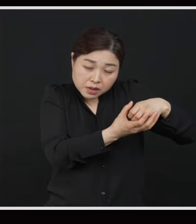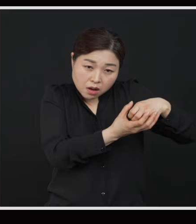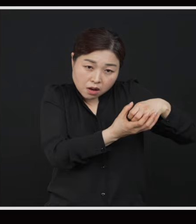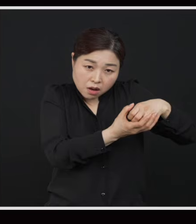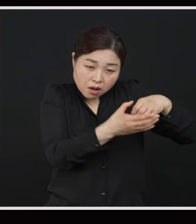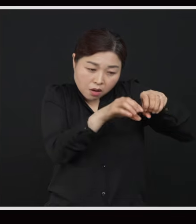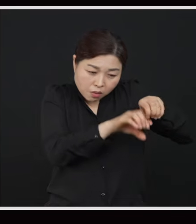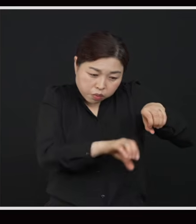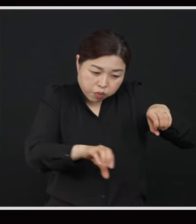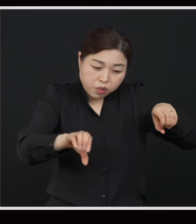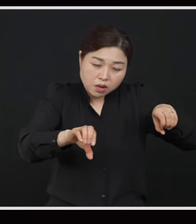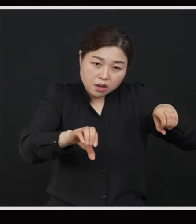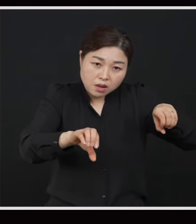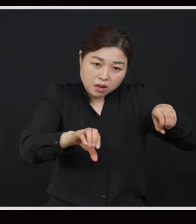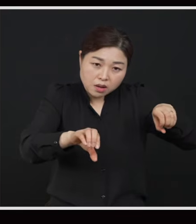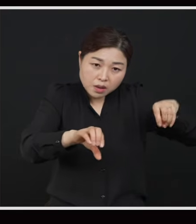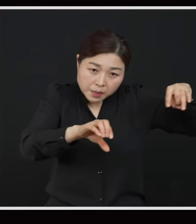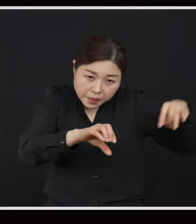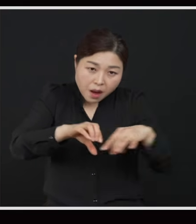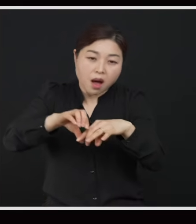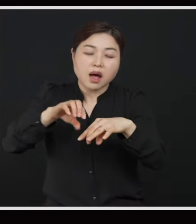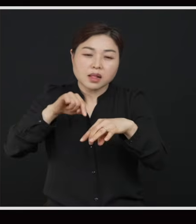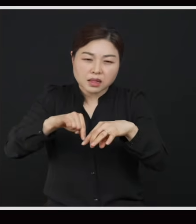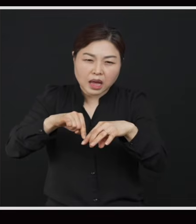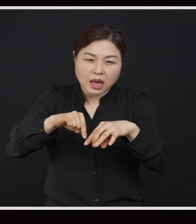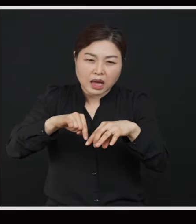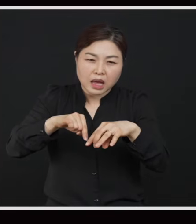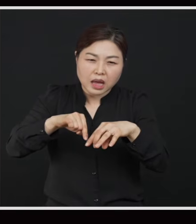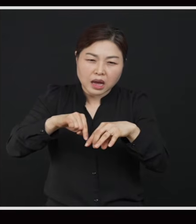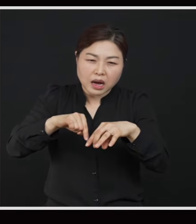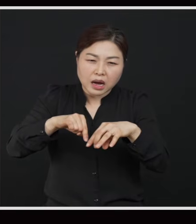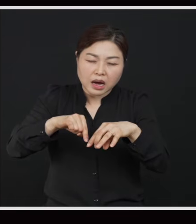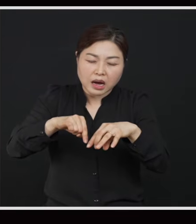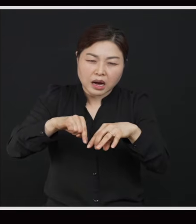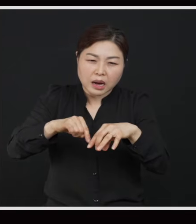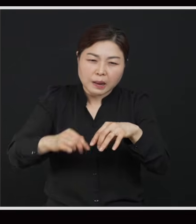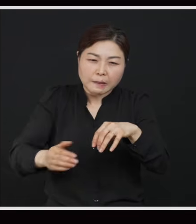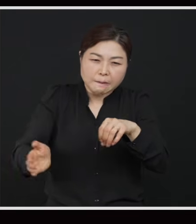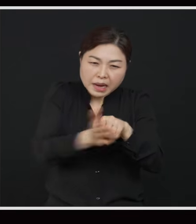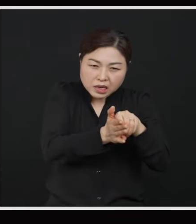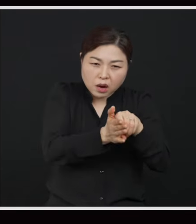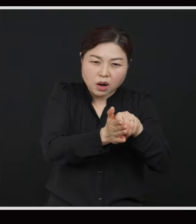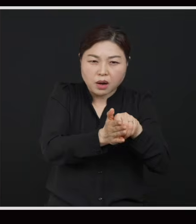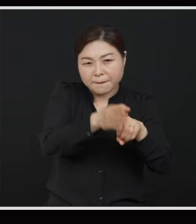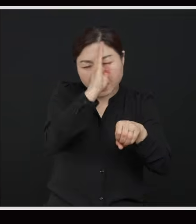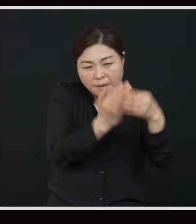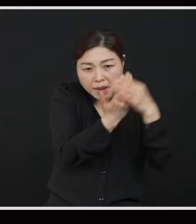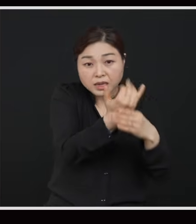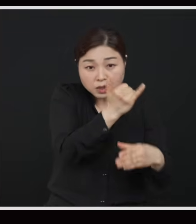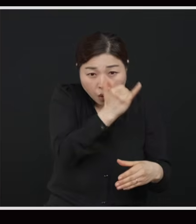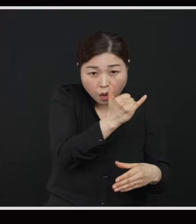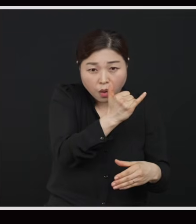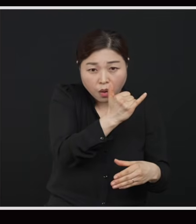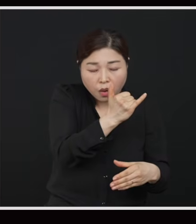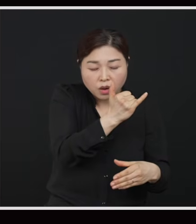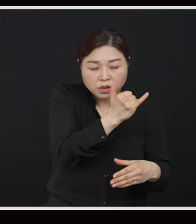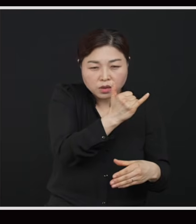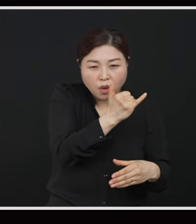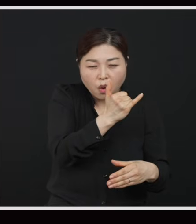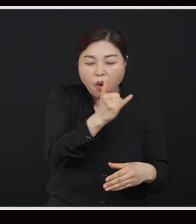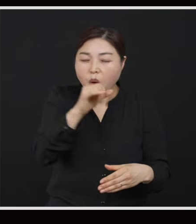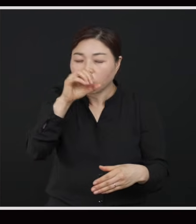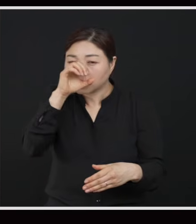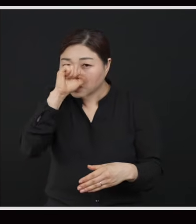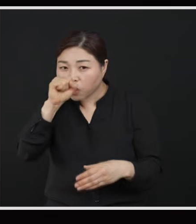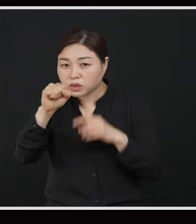돼서 딴 데로 전달하는 그 입자가 심혈관계 질환을 일으킬 수 있는 거고 그 반대 방향으로 가는